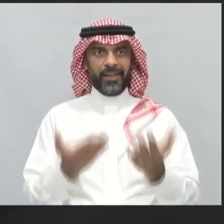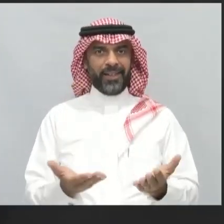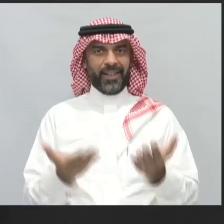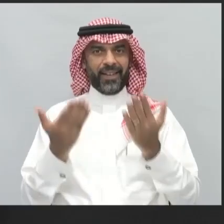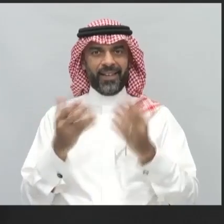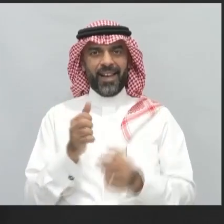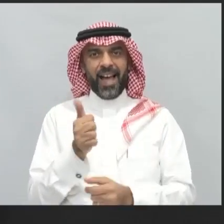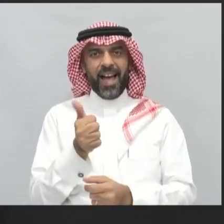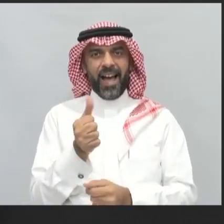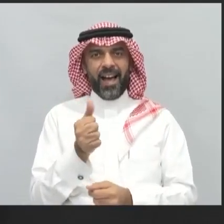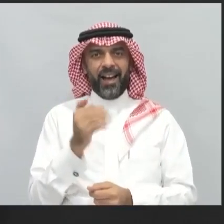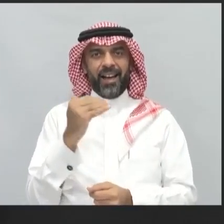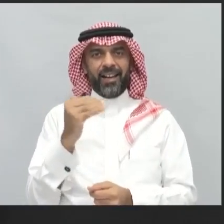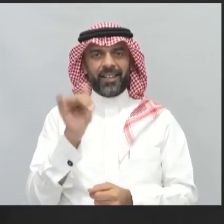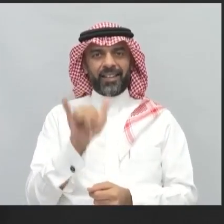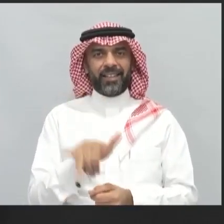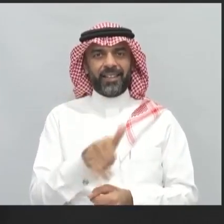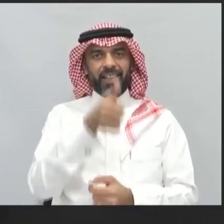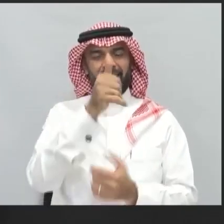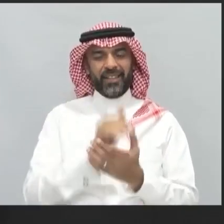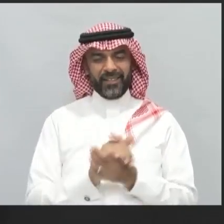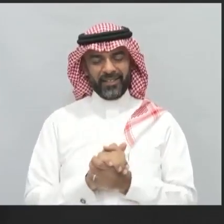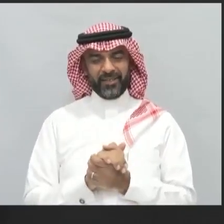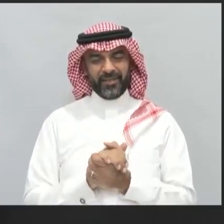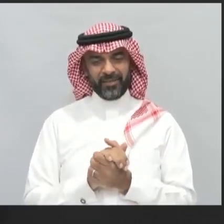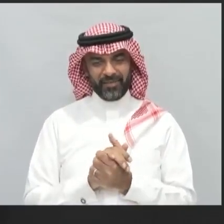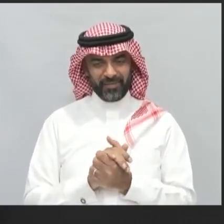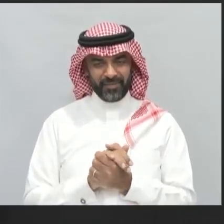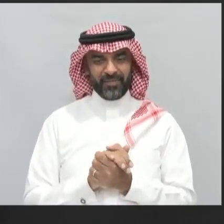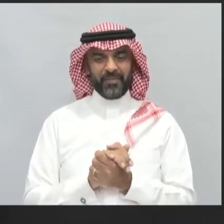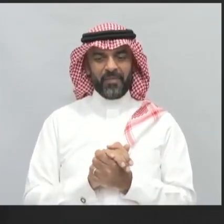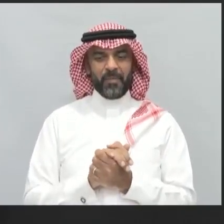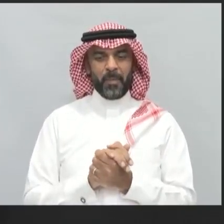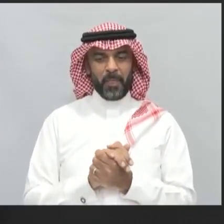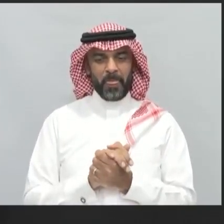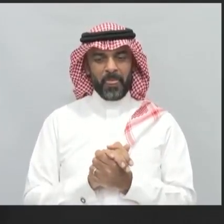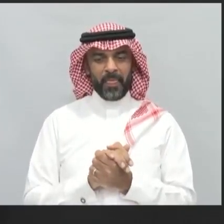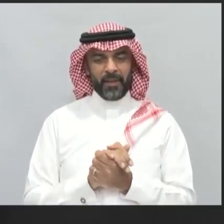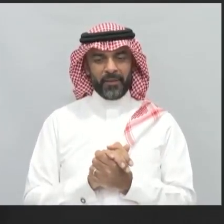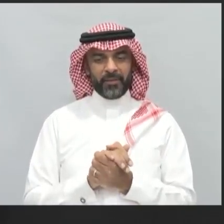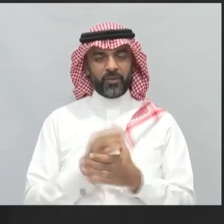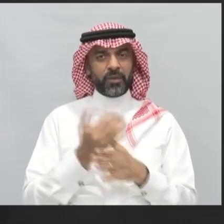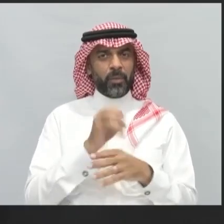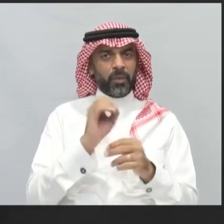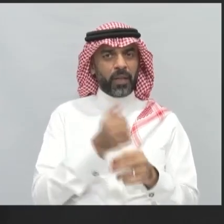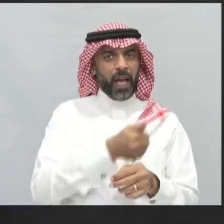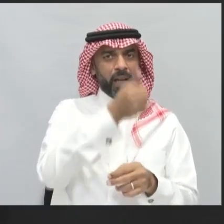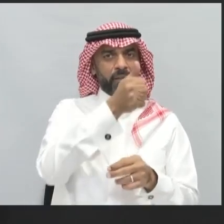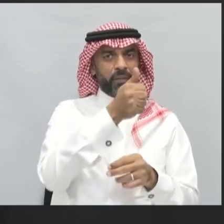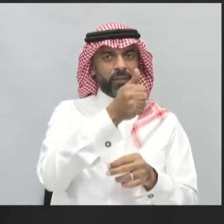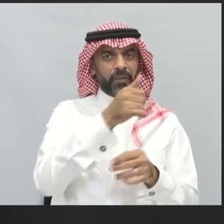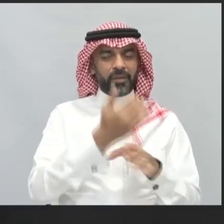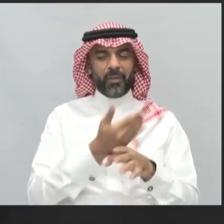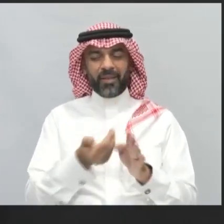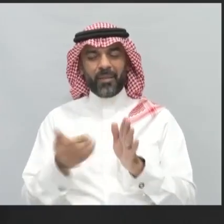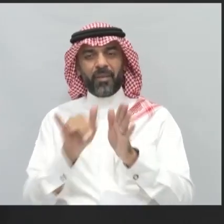ده احيا كتبت الالف اللينه فيه على صوره الف قائمه لماذا لانها سبقت بحرف